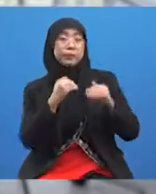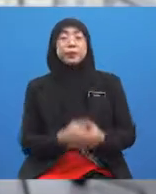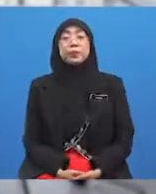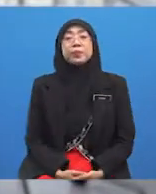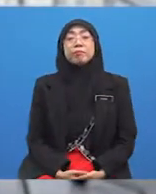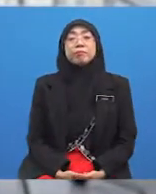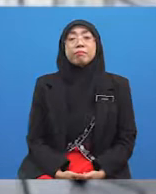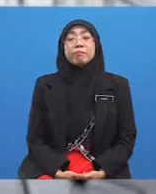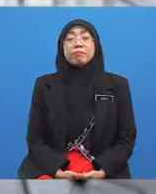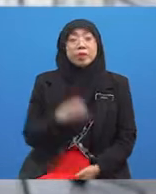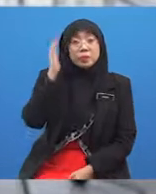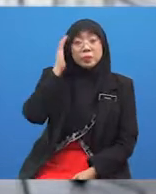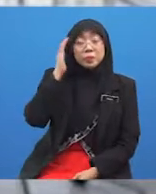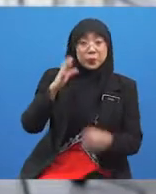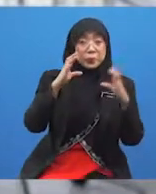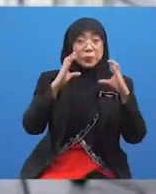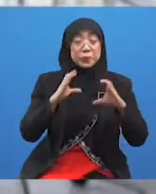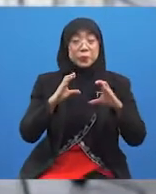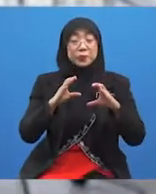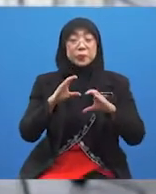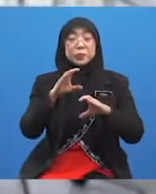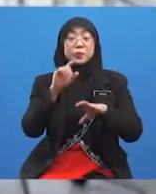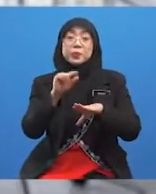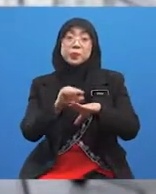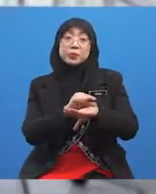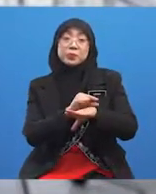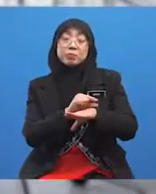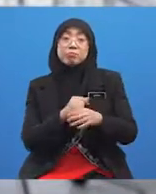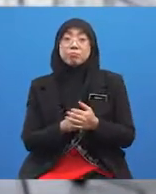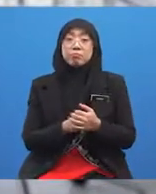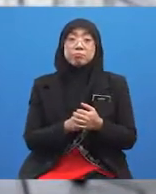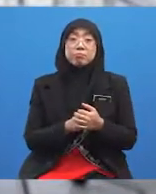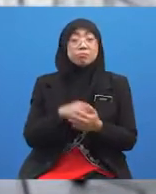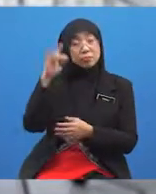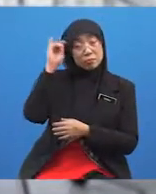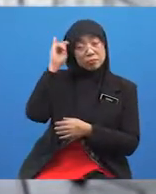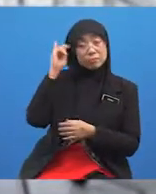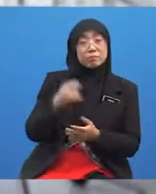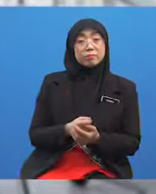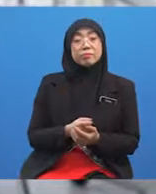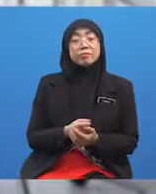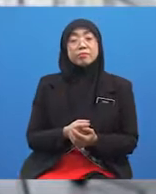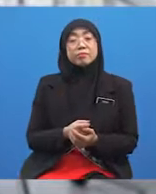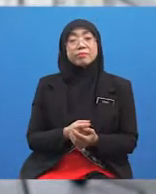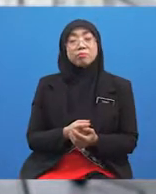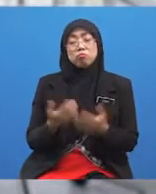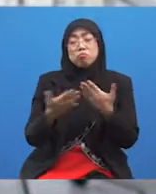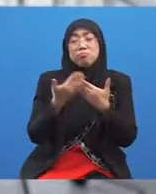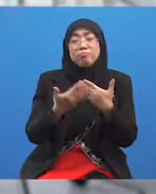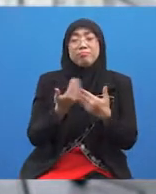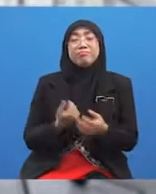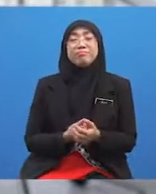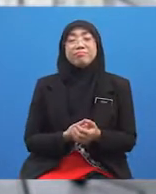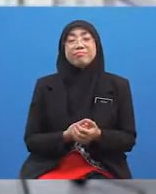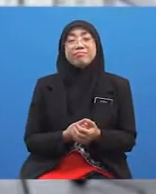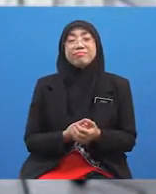pelajar-pelajar nak tahu bagaimana cara kita hendak menggunakan modul peta ahli IT dalam topik ini? Senang saja.